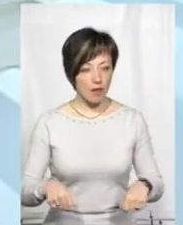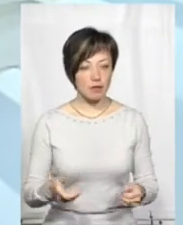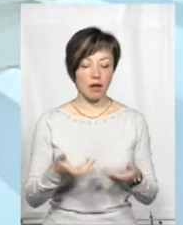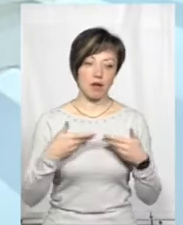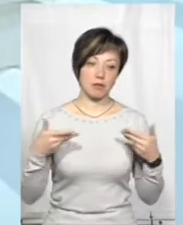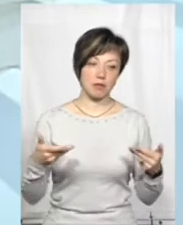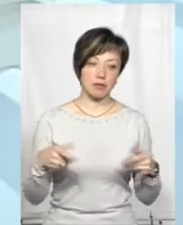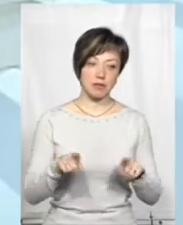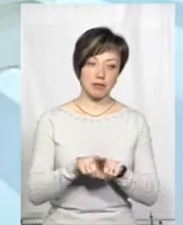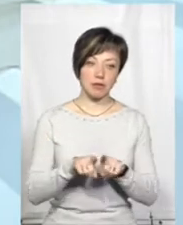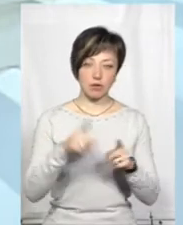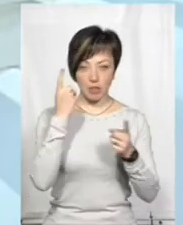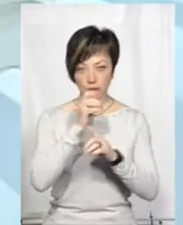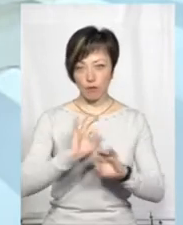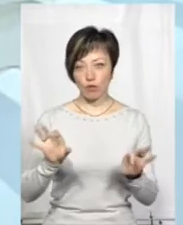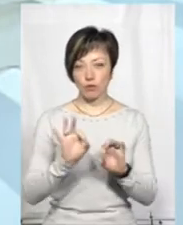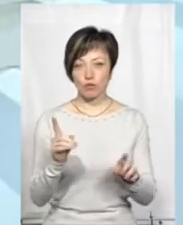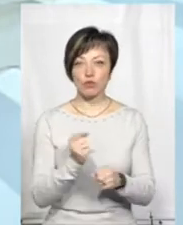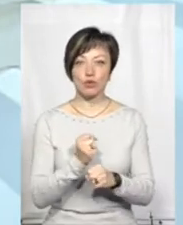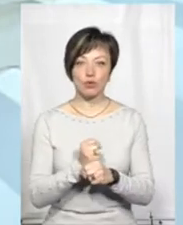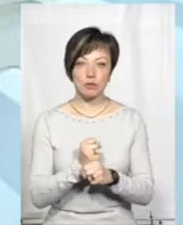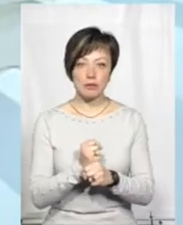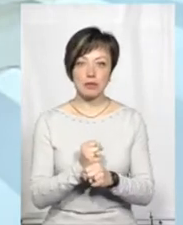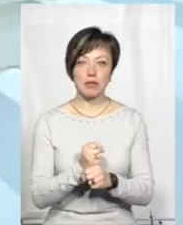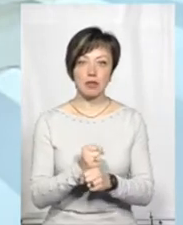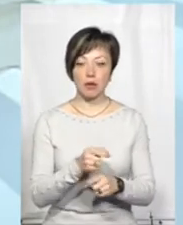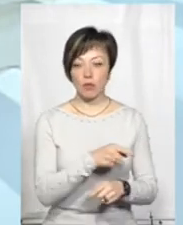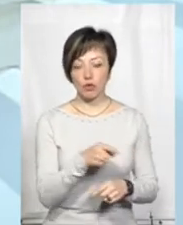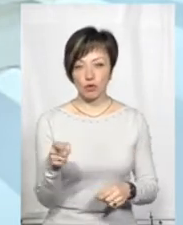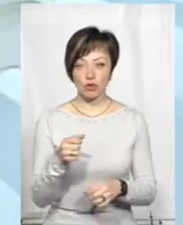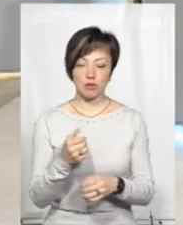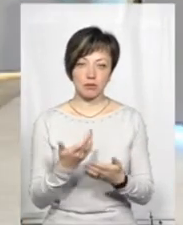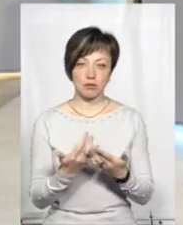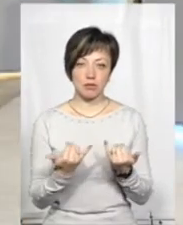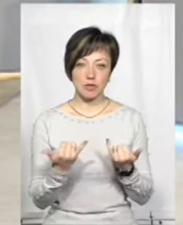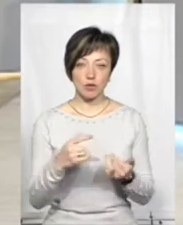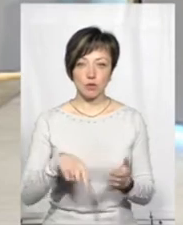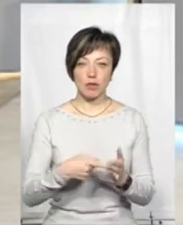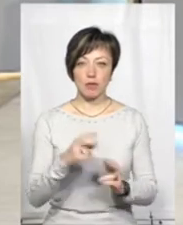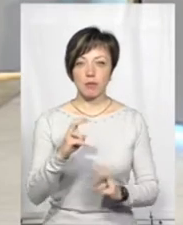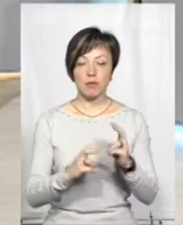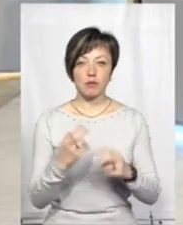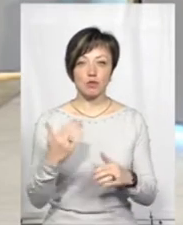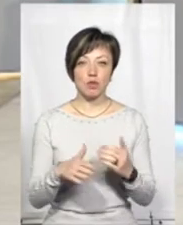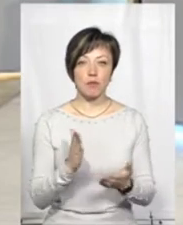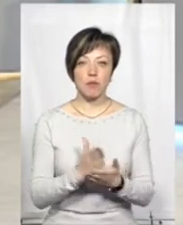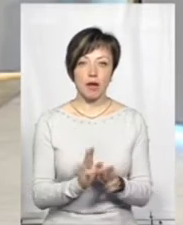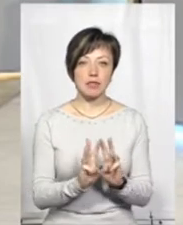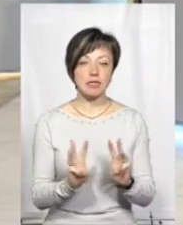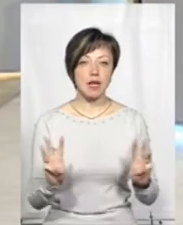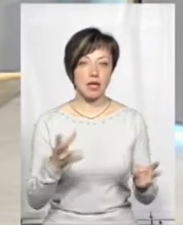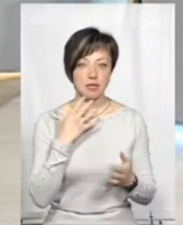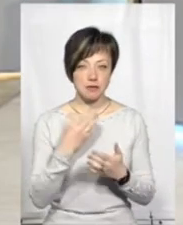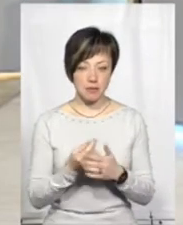сторони також, скажімо, інформуємо, що робиться там поточні роботи. Зараз вже комунальне підприємство вже має сайт